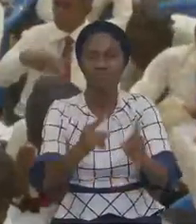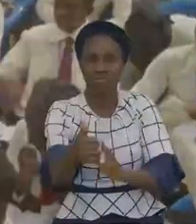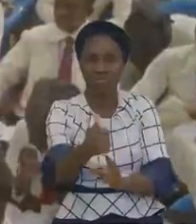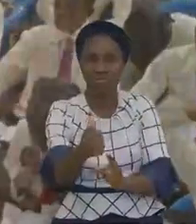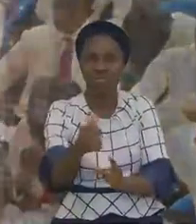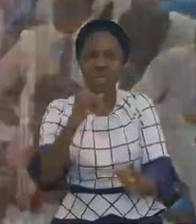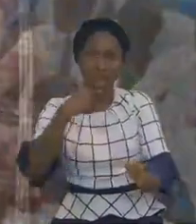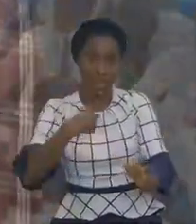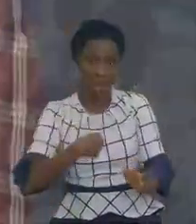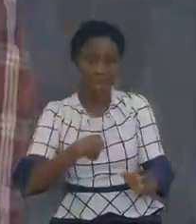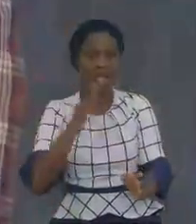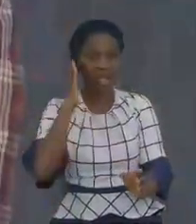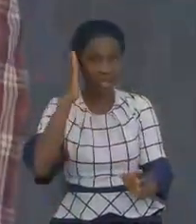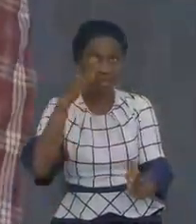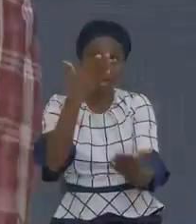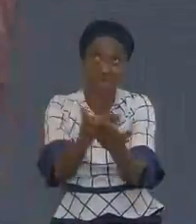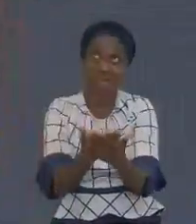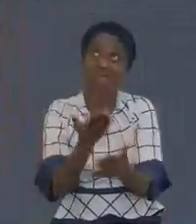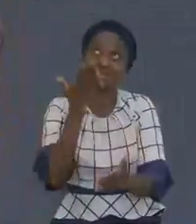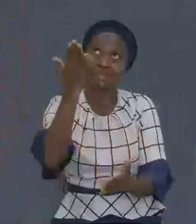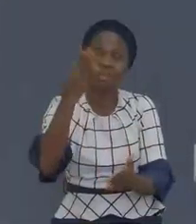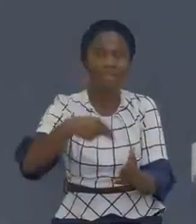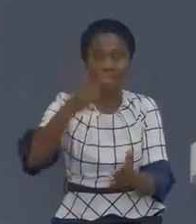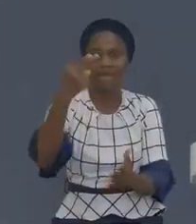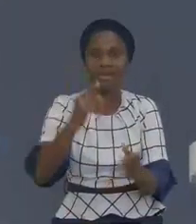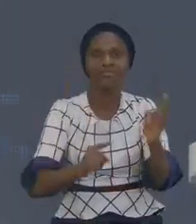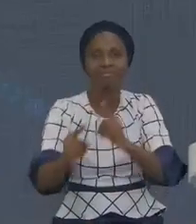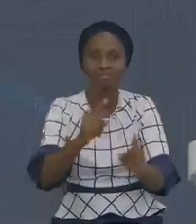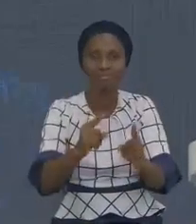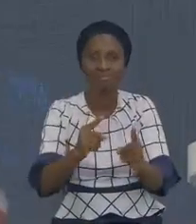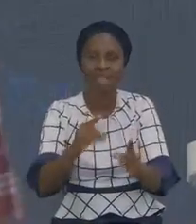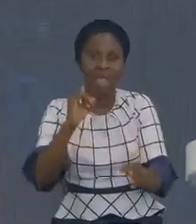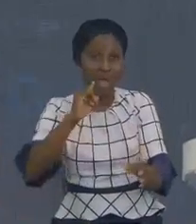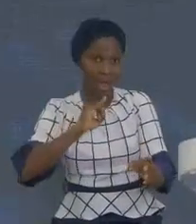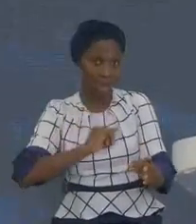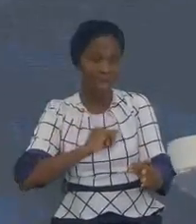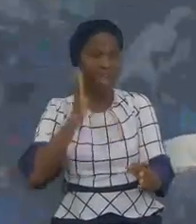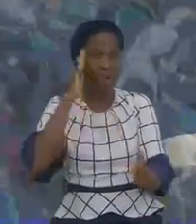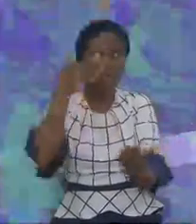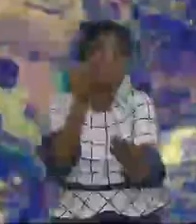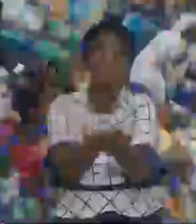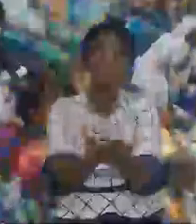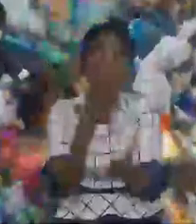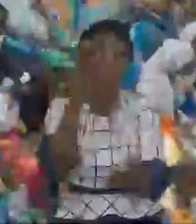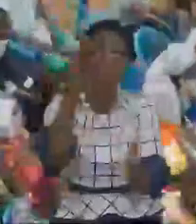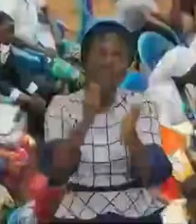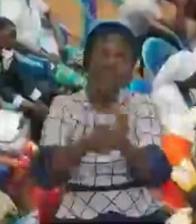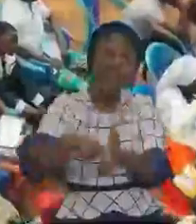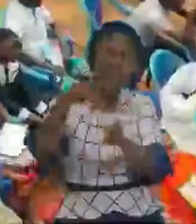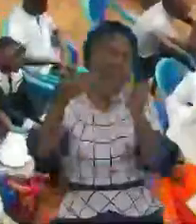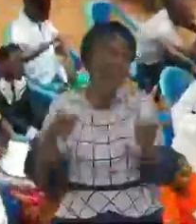Moi, je monterai, j'arriverai là-bas. J'arriverai au sommet. J'irai là-bas.